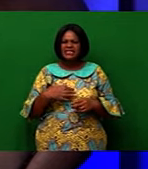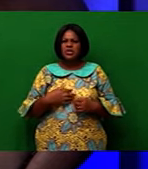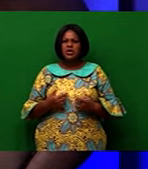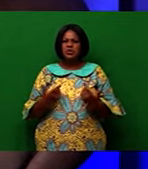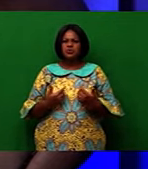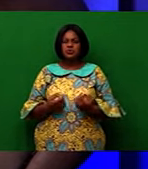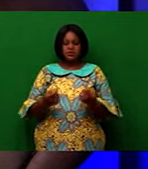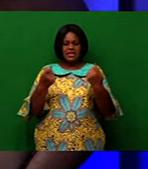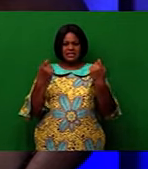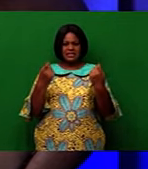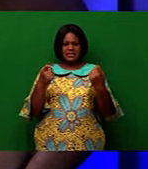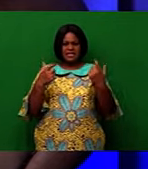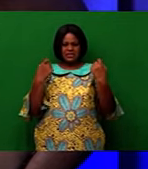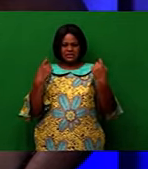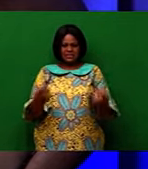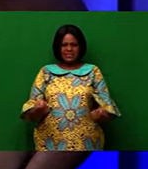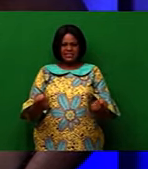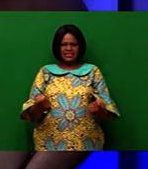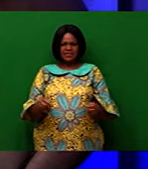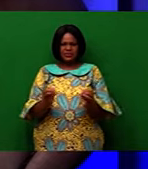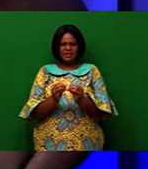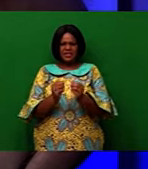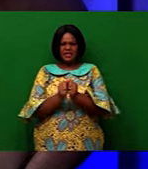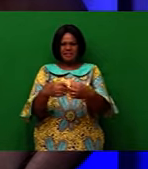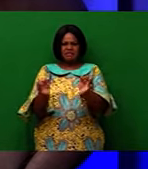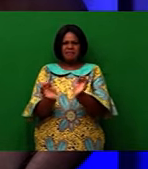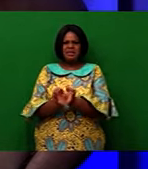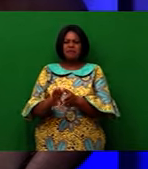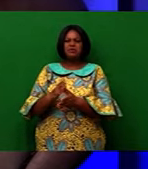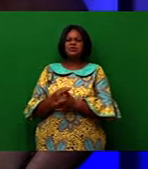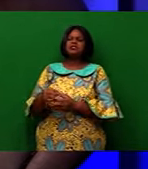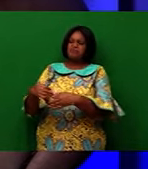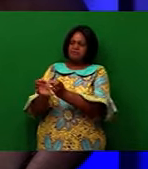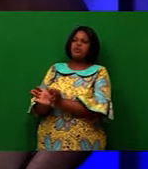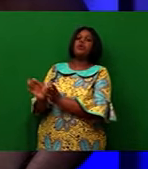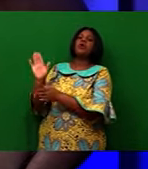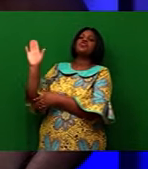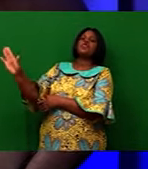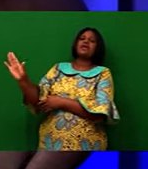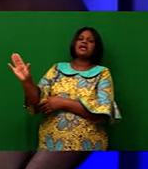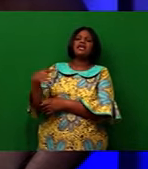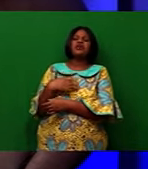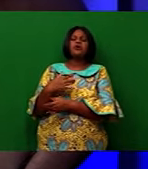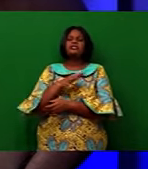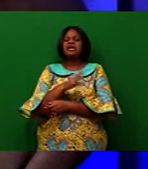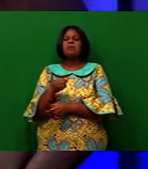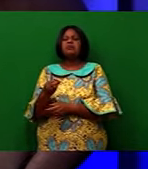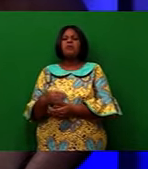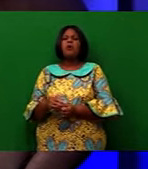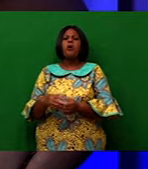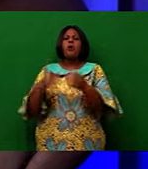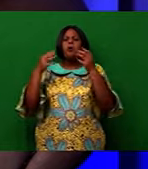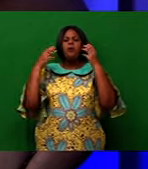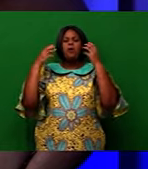kutandadzana vari mukamuri imwe chete nekuti zvinenge zviri ikoko kwenyu. Zviri kukusiya ipapi kana mundufu mumichato.